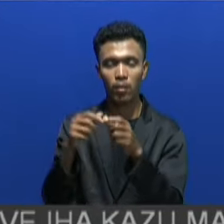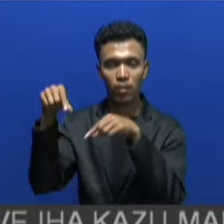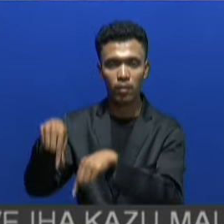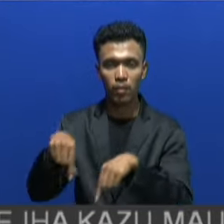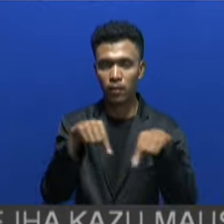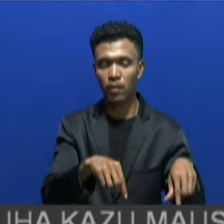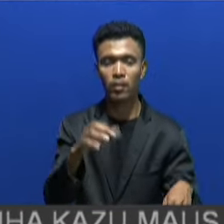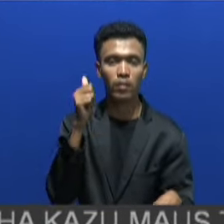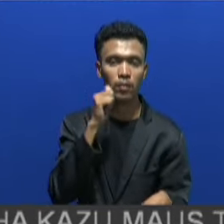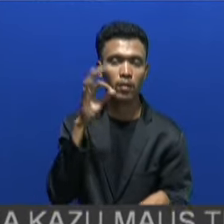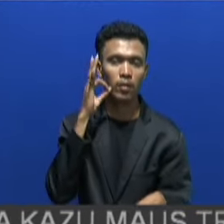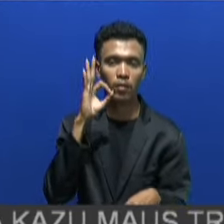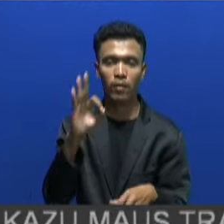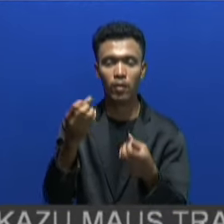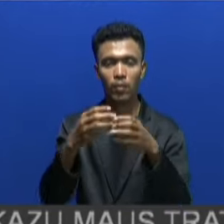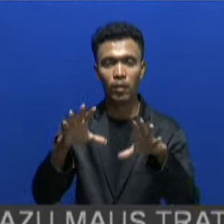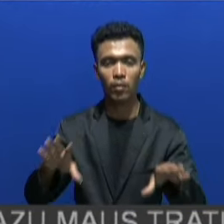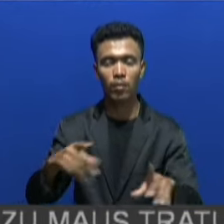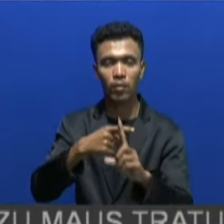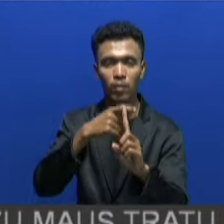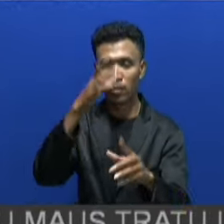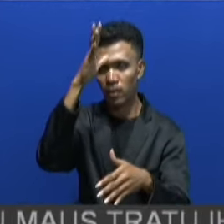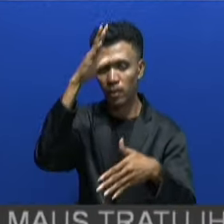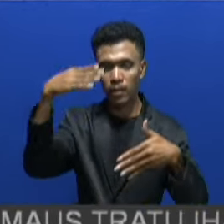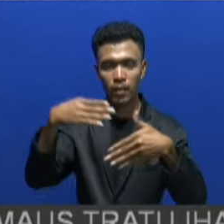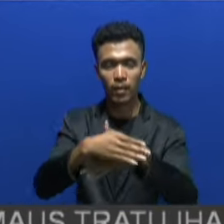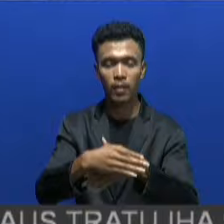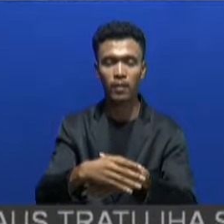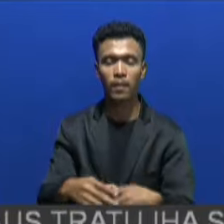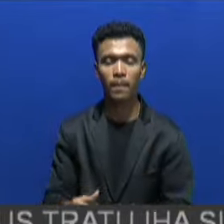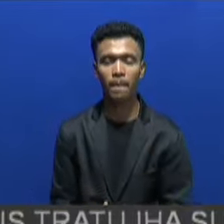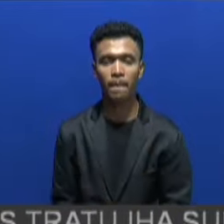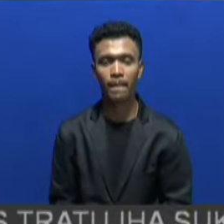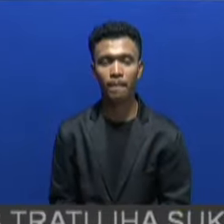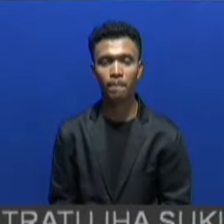ne be abandone le usine kabel ne wasi ne ti usine man nabi entok no